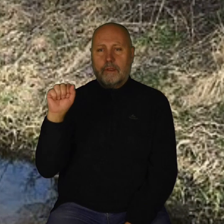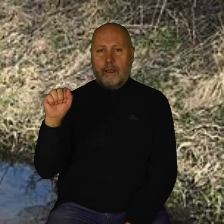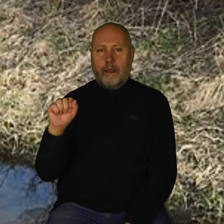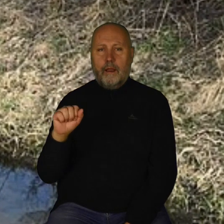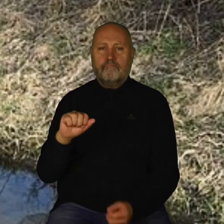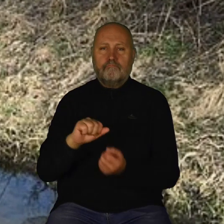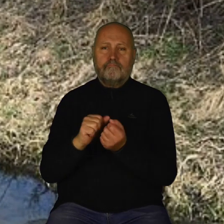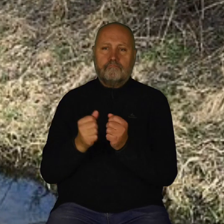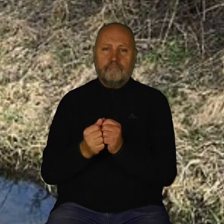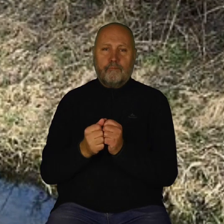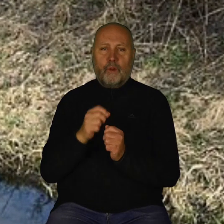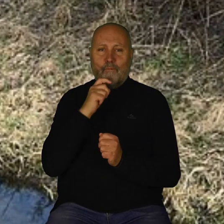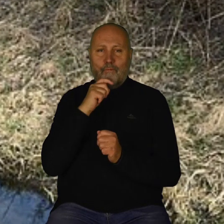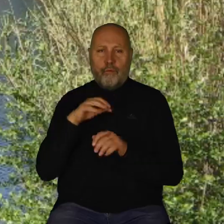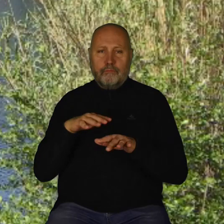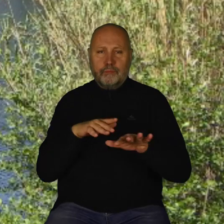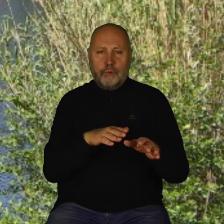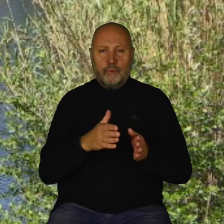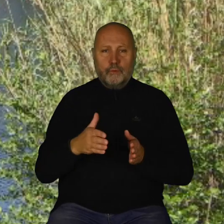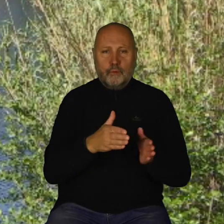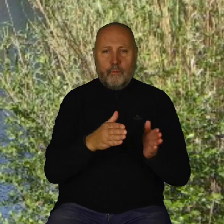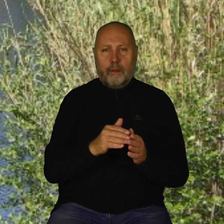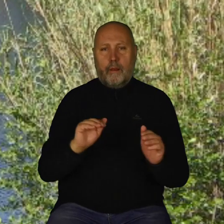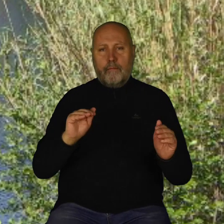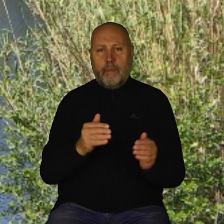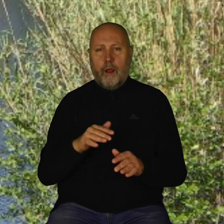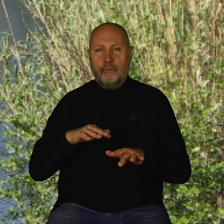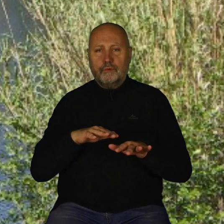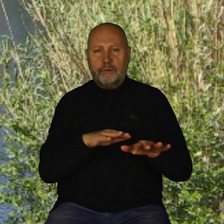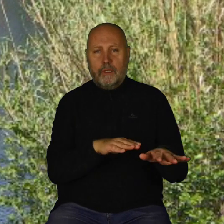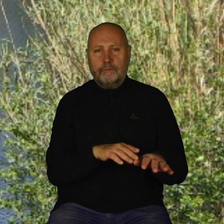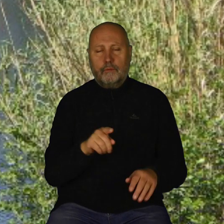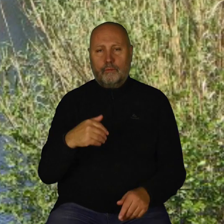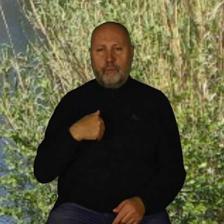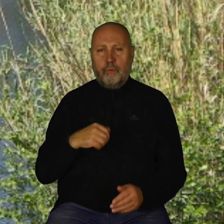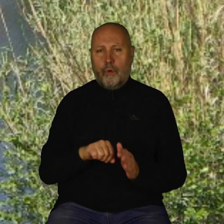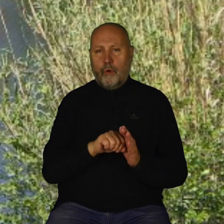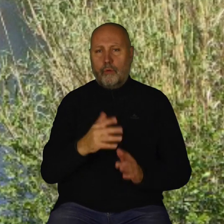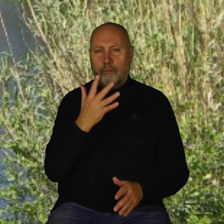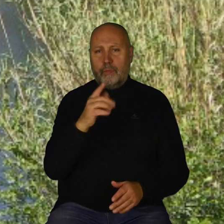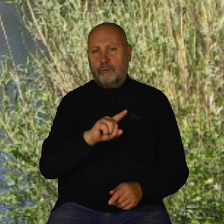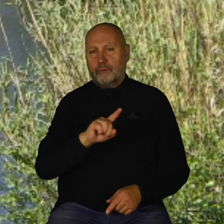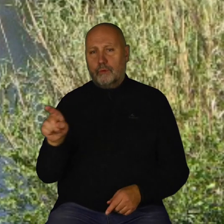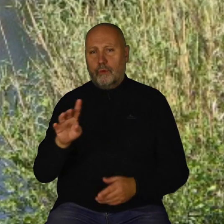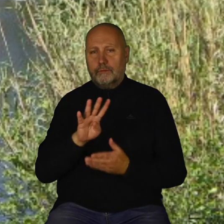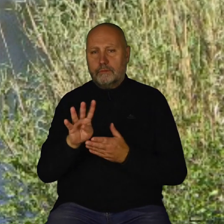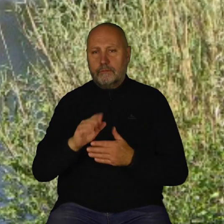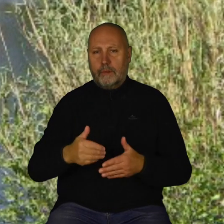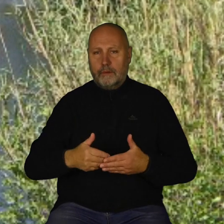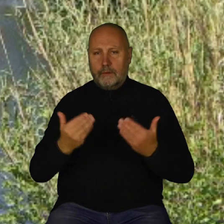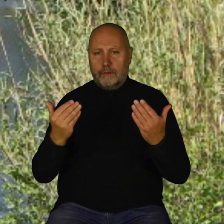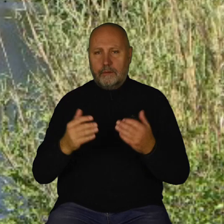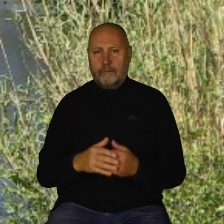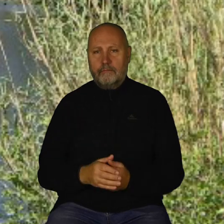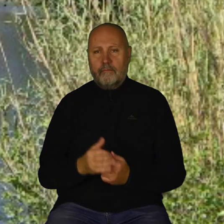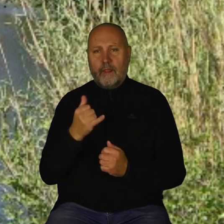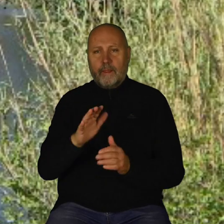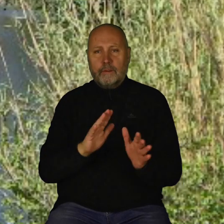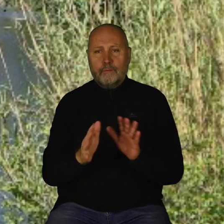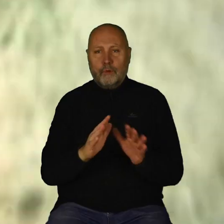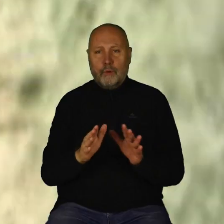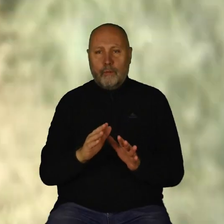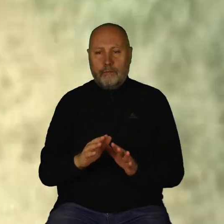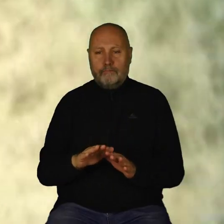torfowiskach lub bieżącej w strumieniach lub rzeczkach Trwało to od 5 do 14